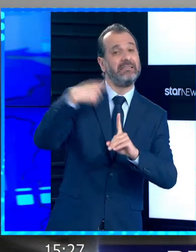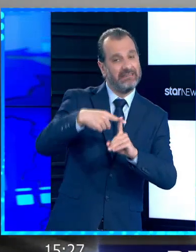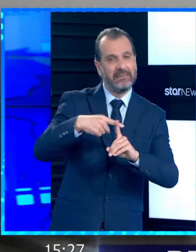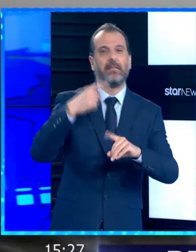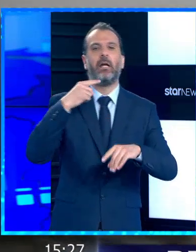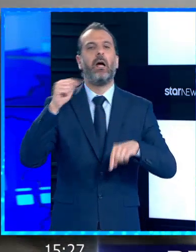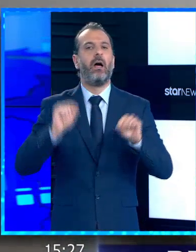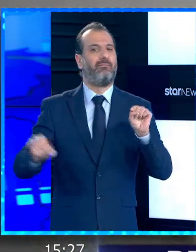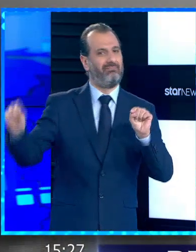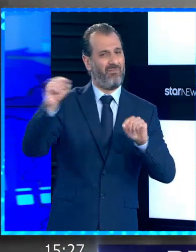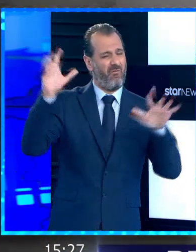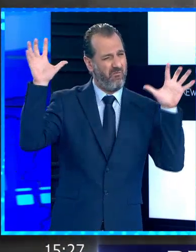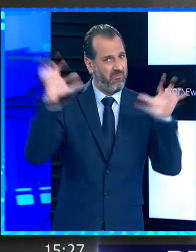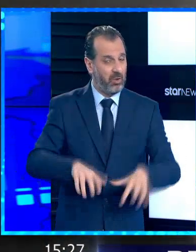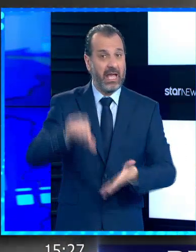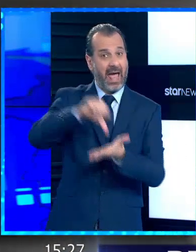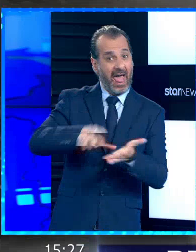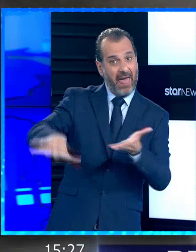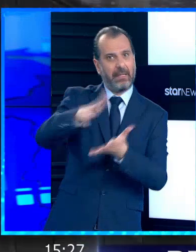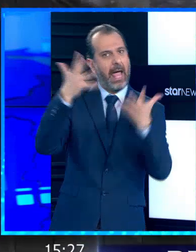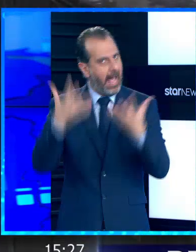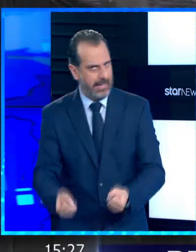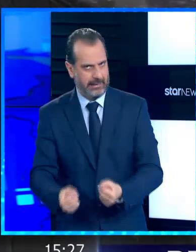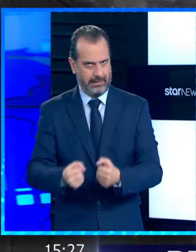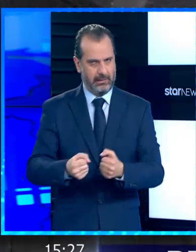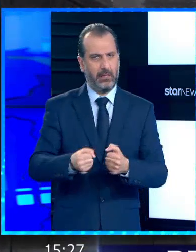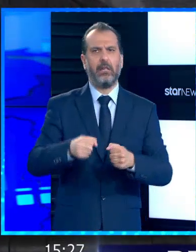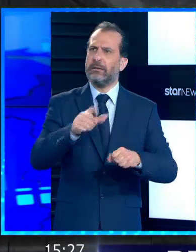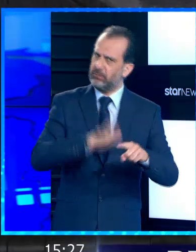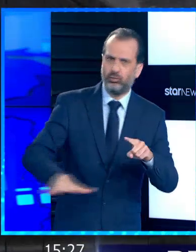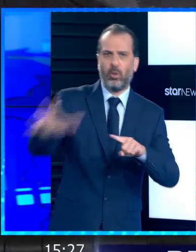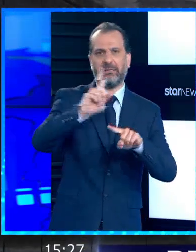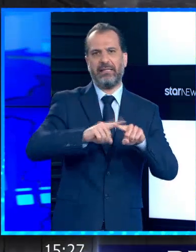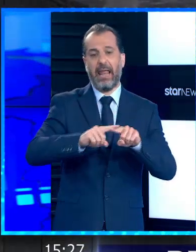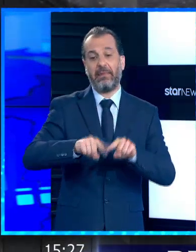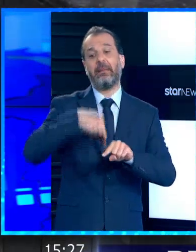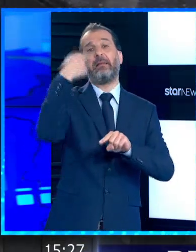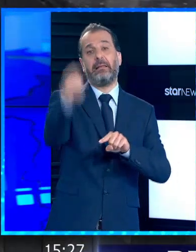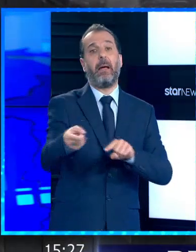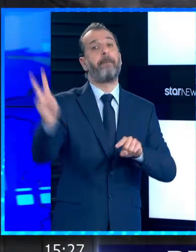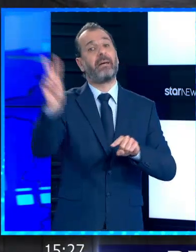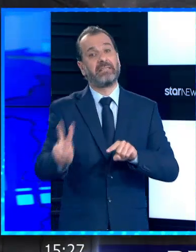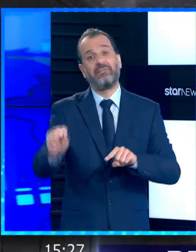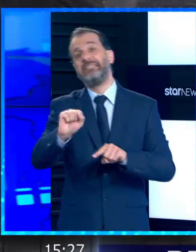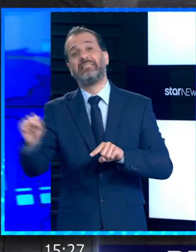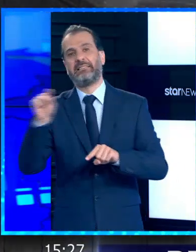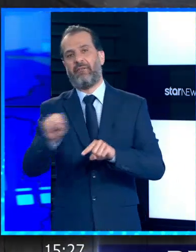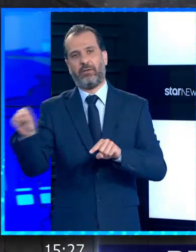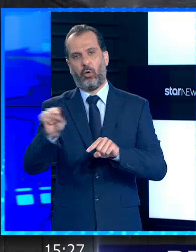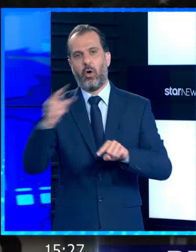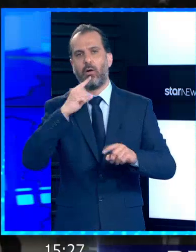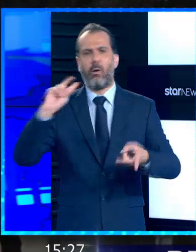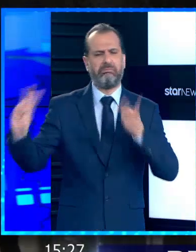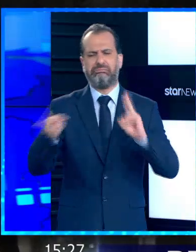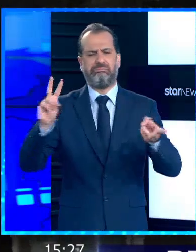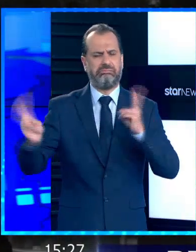σημαντικές βροχές και στην Αττική αλλά και γενικότερα στη χώρα φαίνεται την ερχόμενη Παρασκευή και Σάββατο με αρκετά ενισχυμένες